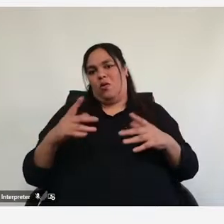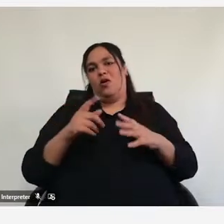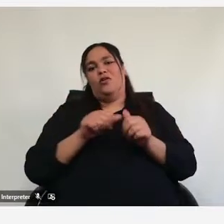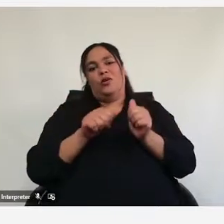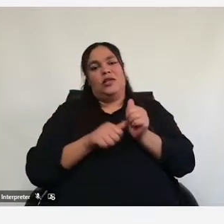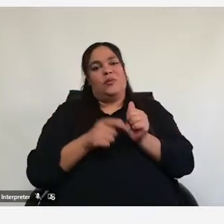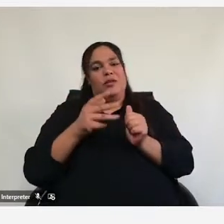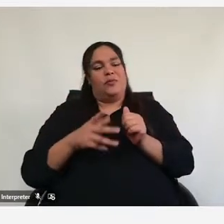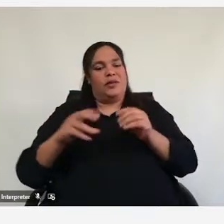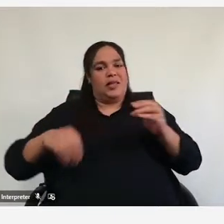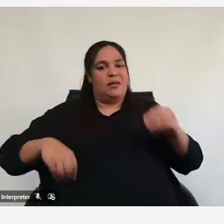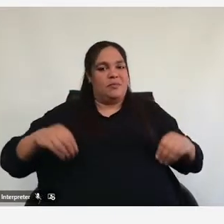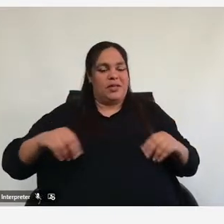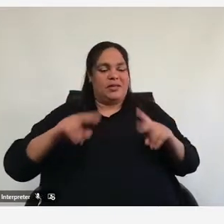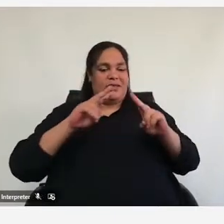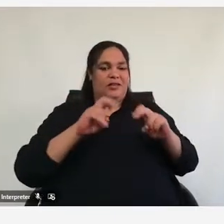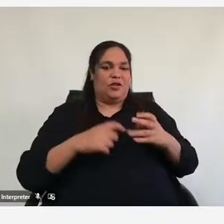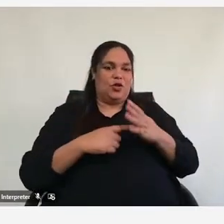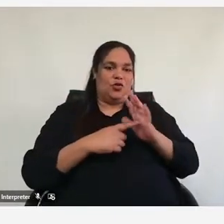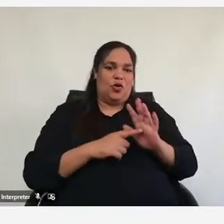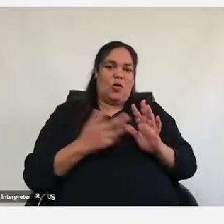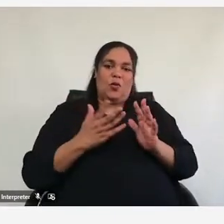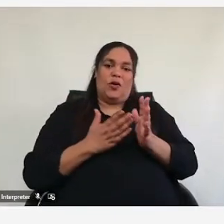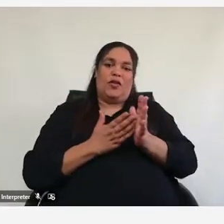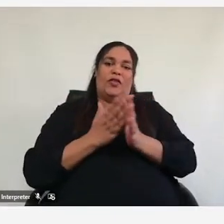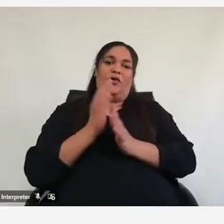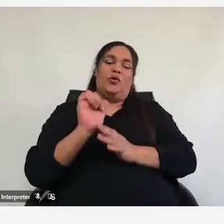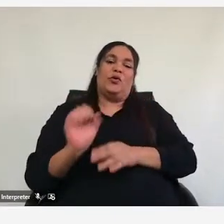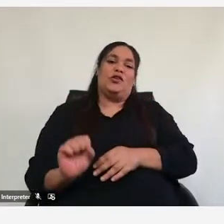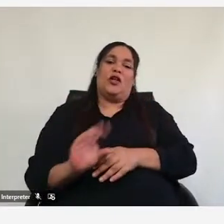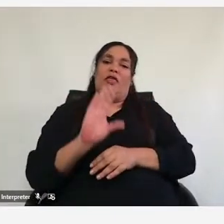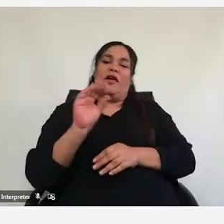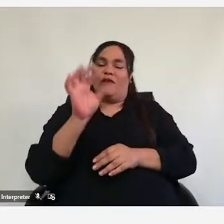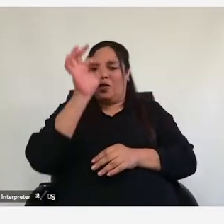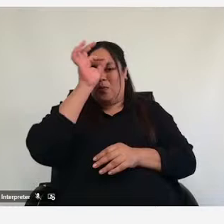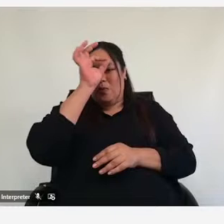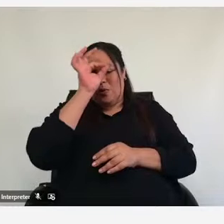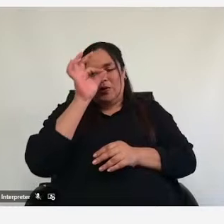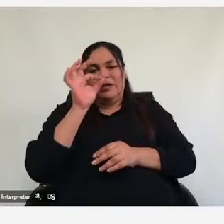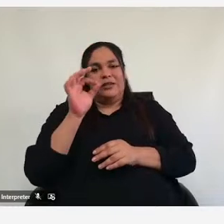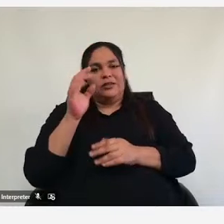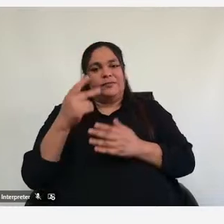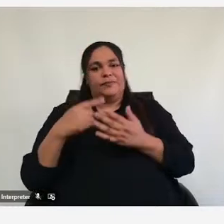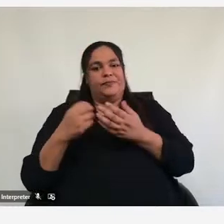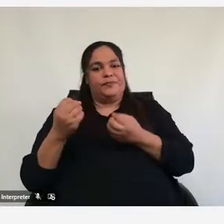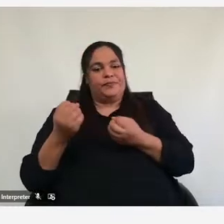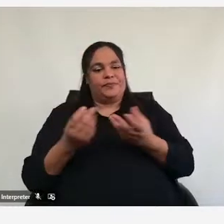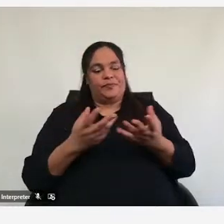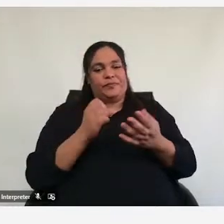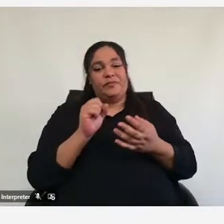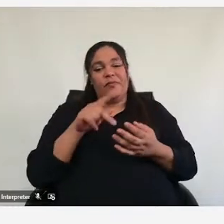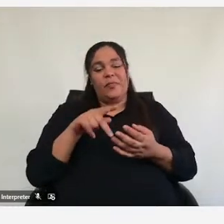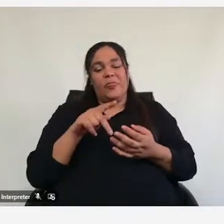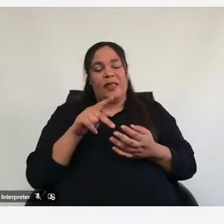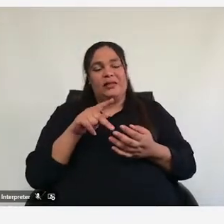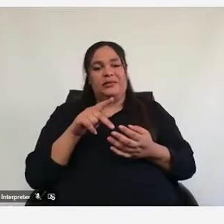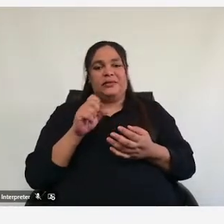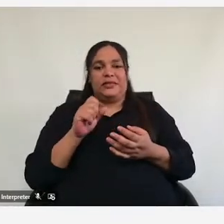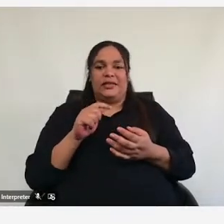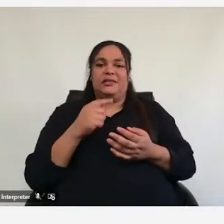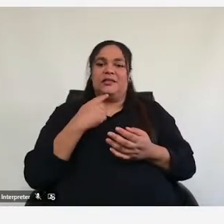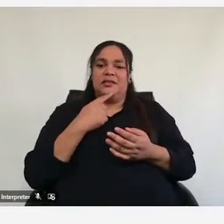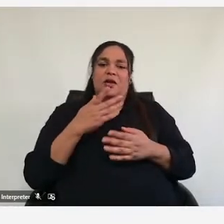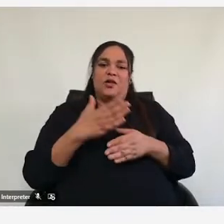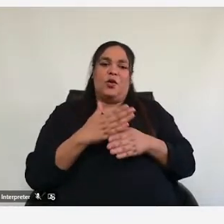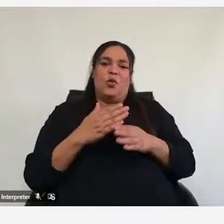onlangse misdaadstatistieke wat deur die Suid-Afrikaanse Polisiediens vrygestel is, toon 'n ontstellende werklikheid.